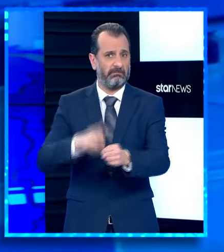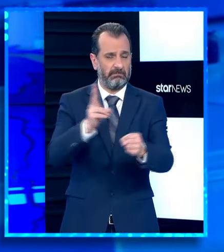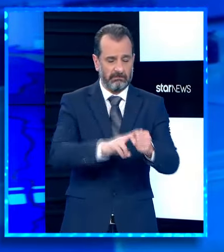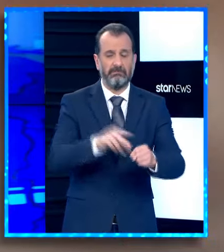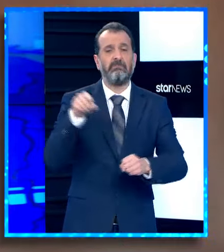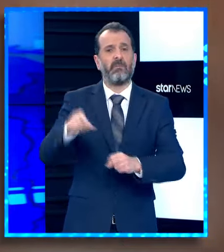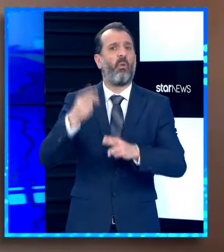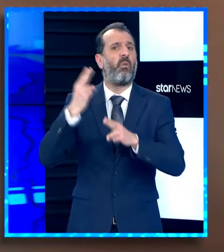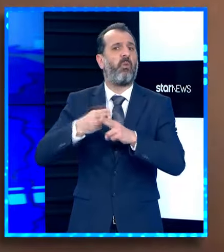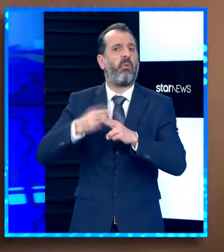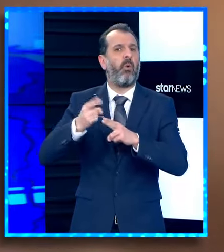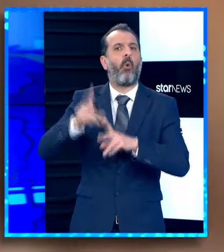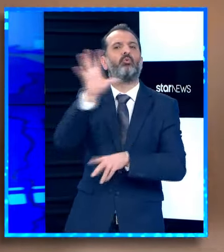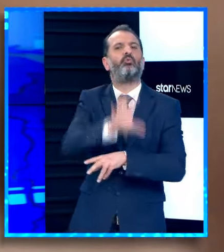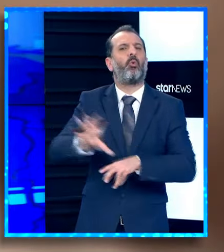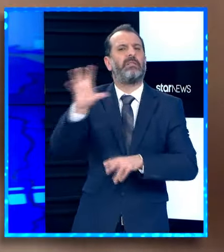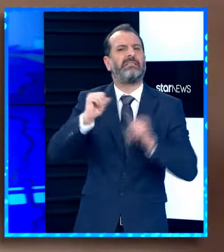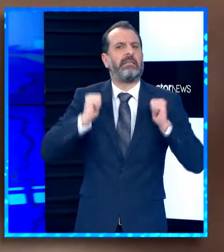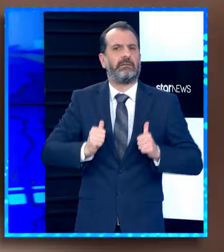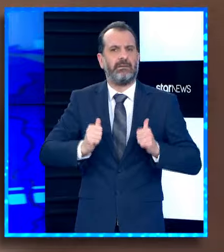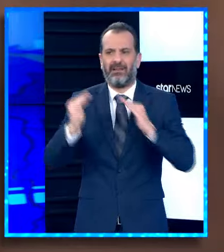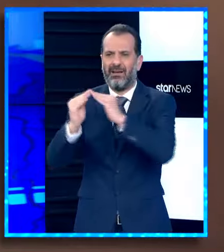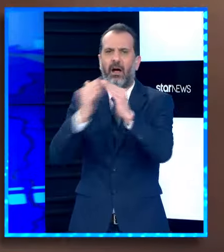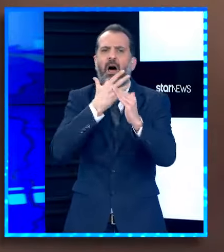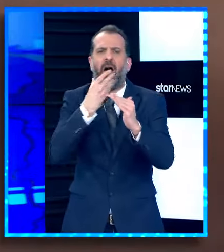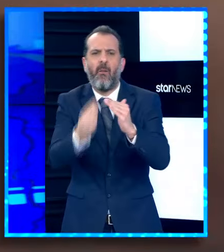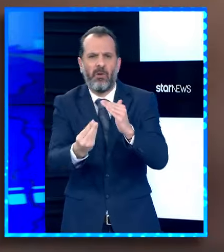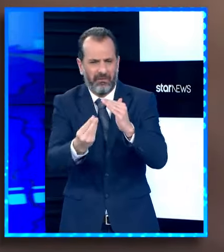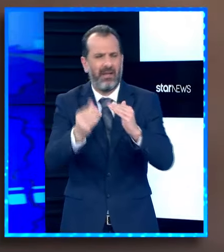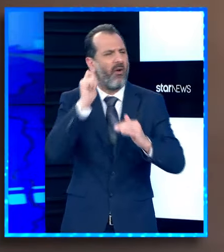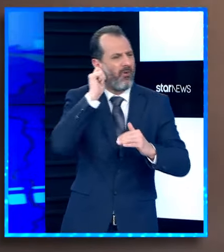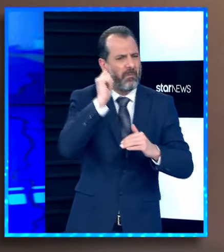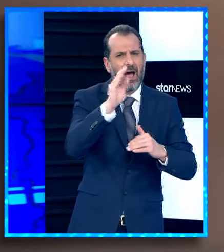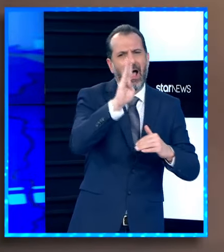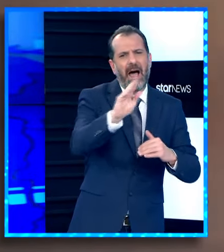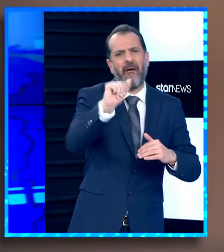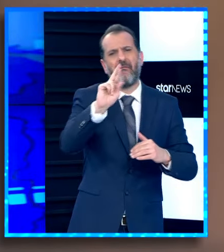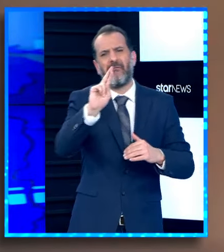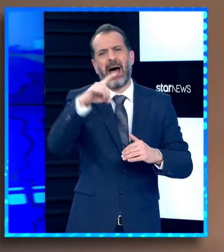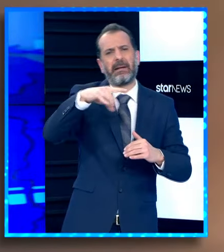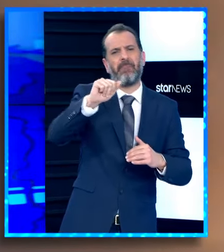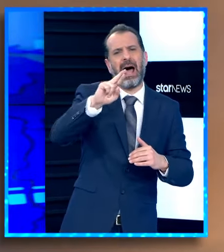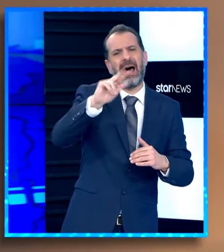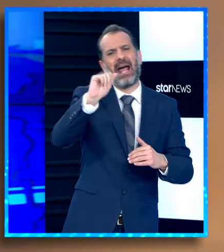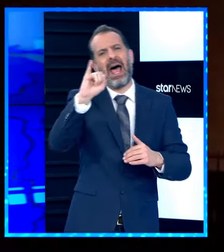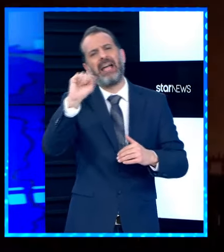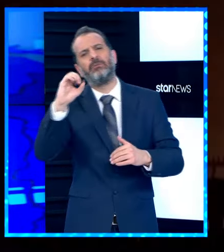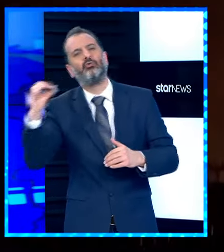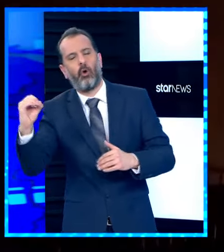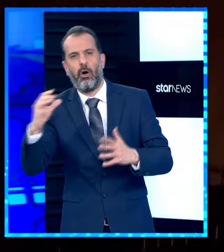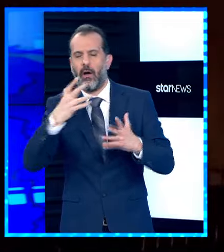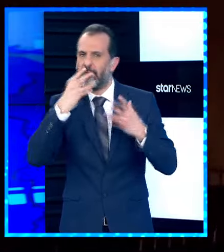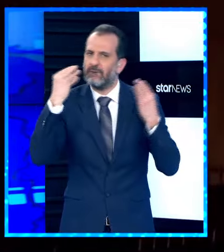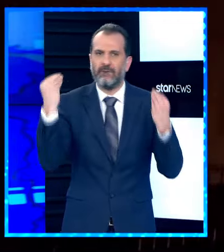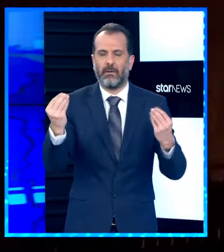σαρώνουν τη χώρα. Μαύροι καπνοί έχουν κατακλείσει τον ουρανό στην τουριστική περιοχή Βαλπαράισο, στα κεντρικά της χώρας, και οι